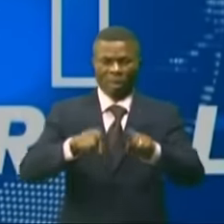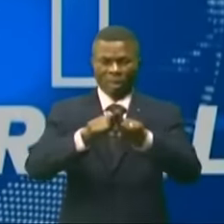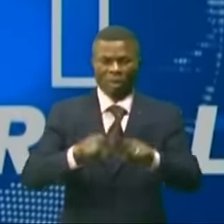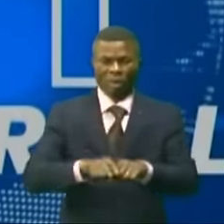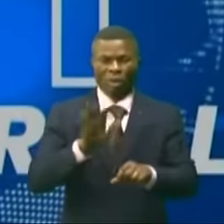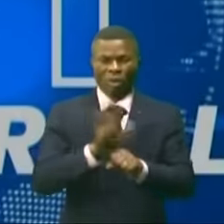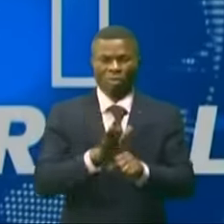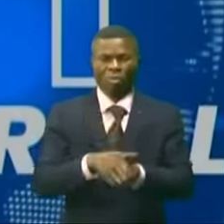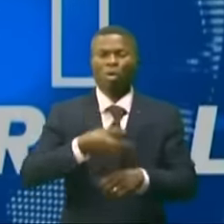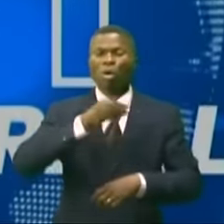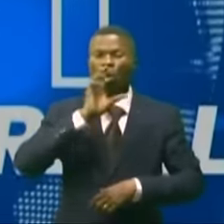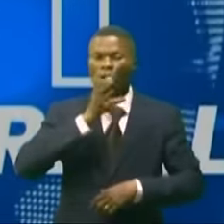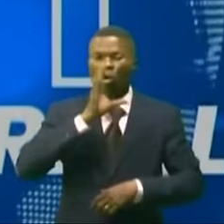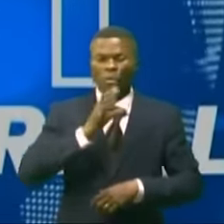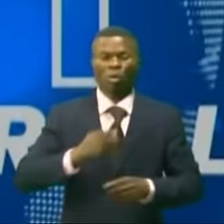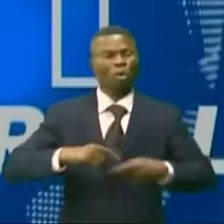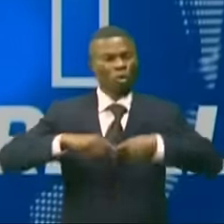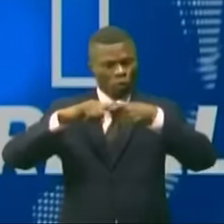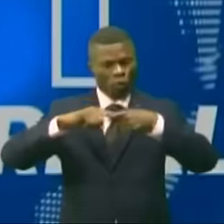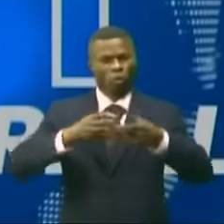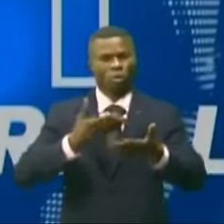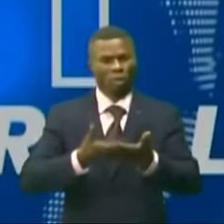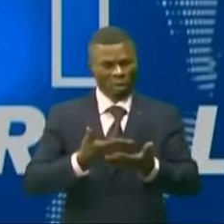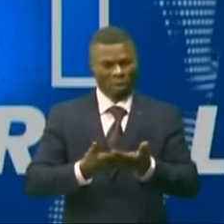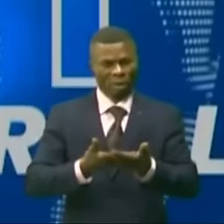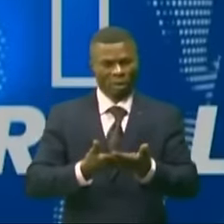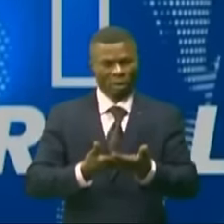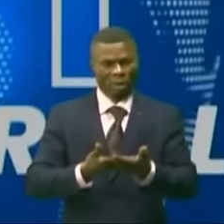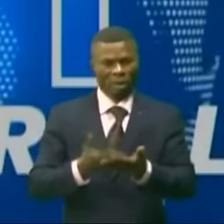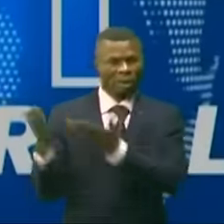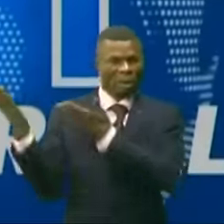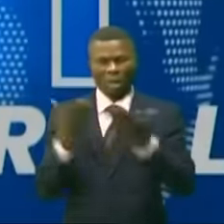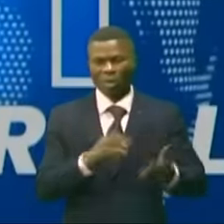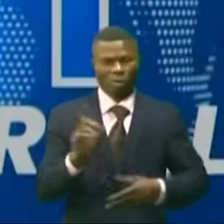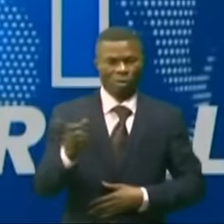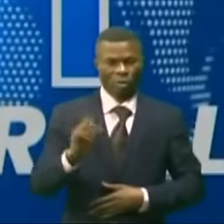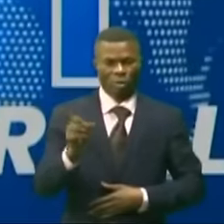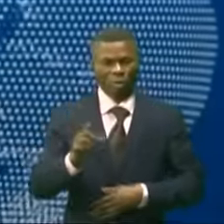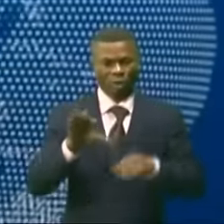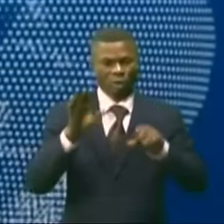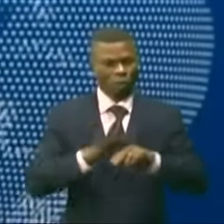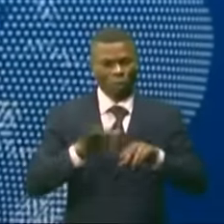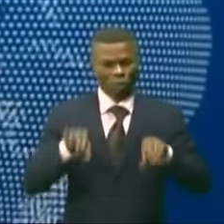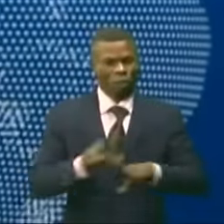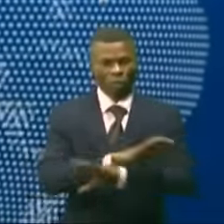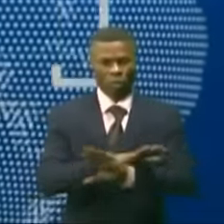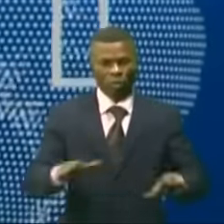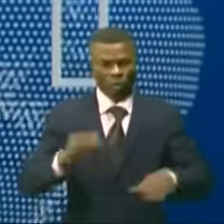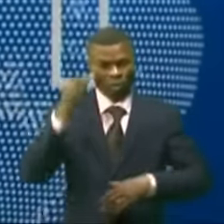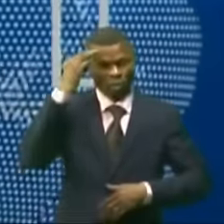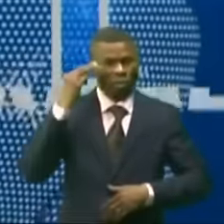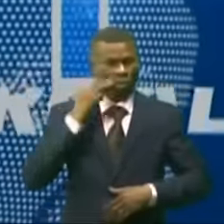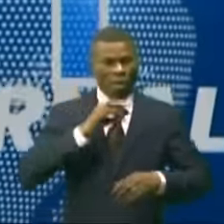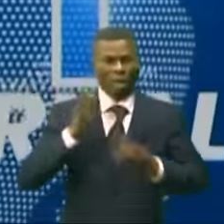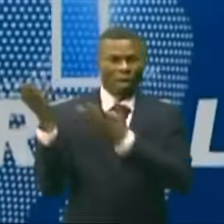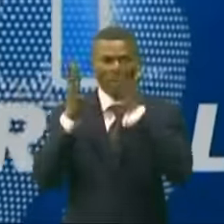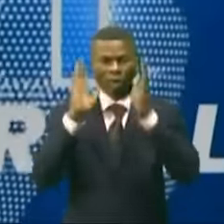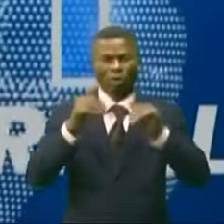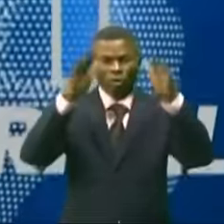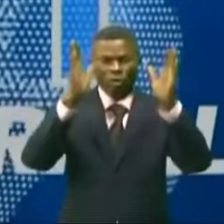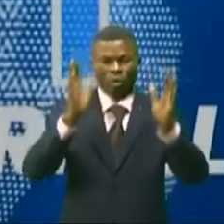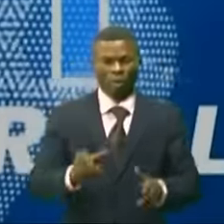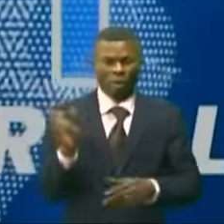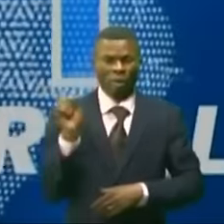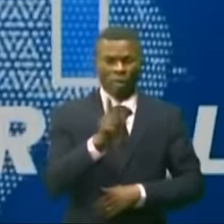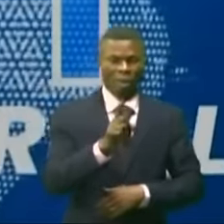certaines boissons sont parmi ces produits interdits d'importation sur le sol congolais le ministre du Commerce extérieur s'est